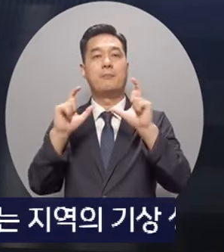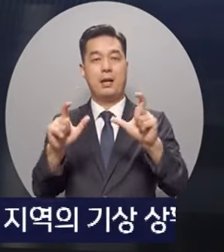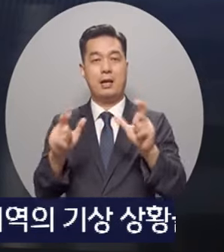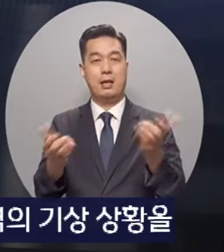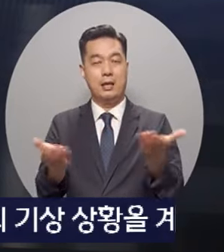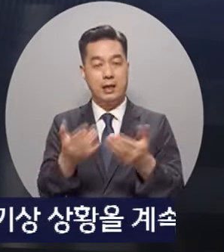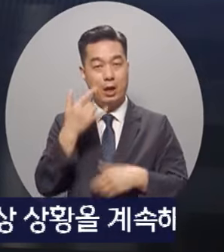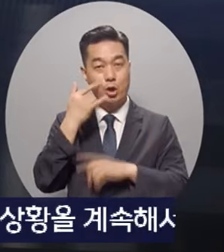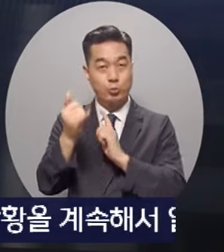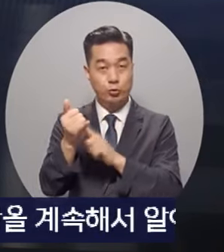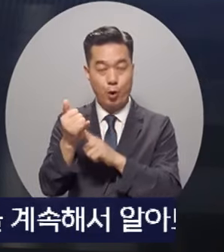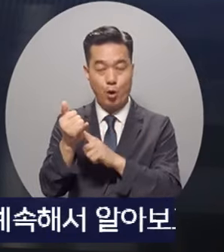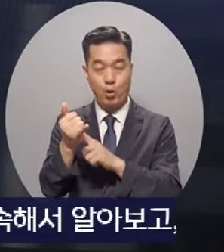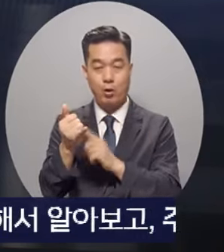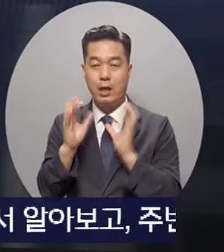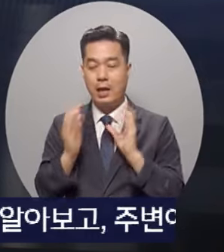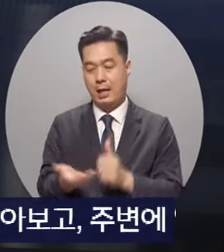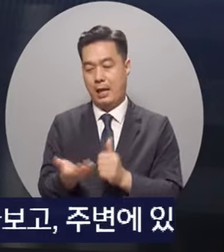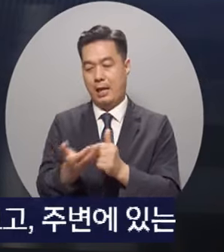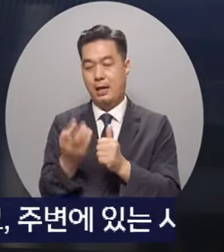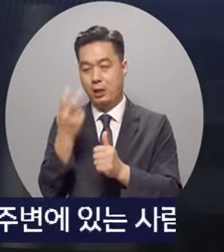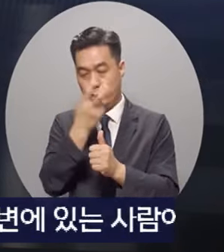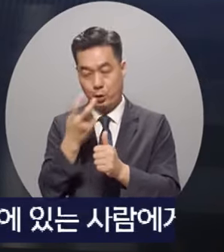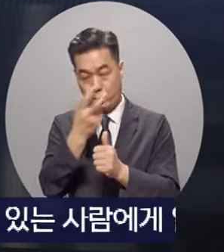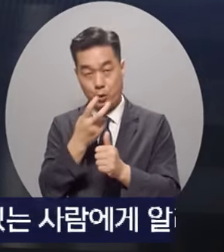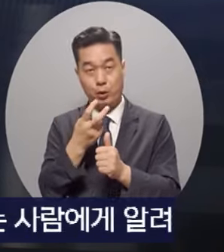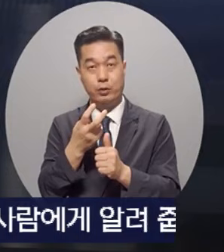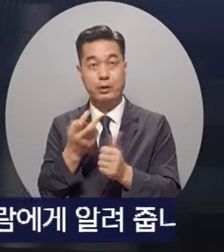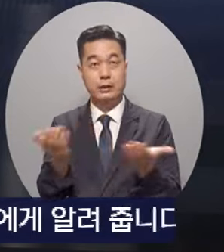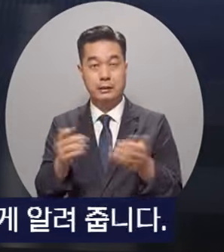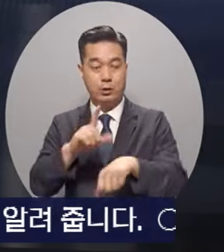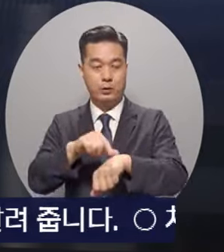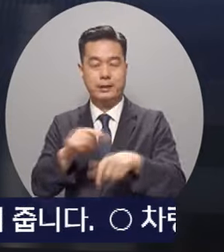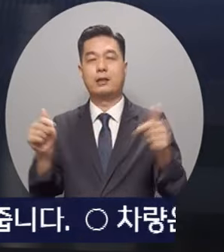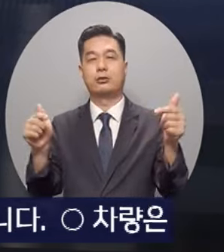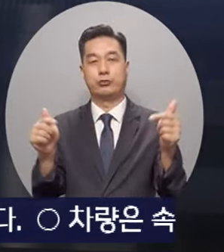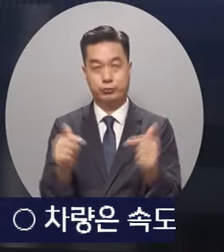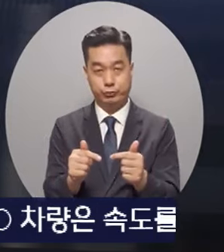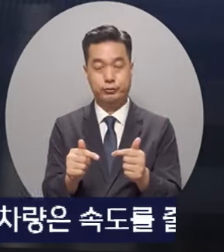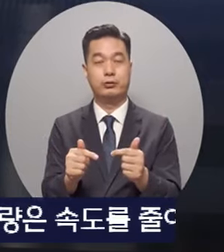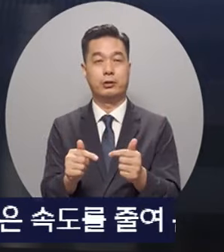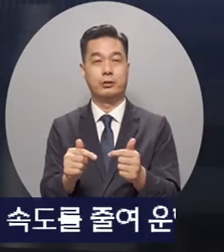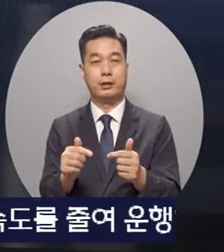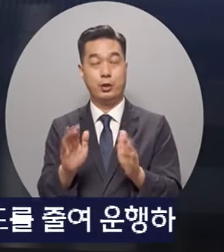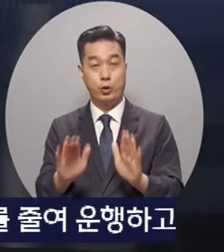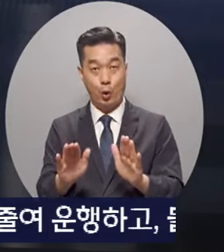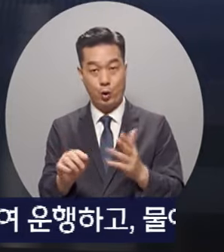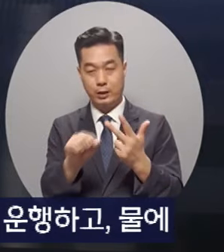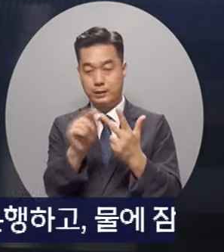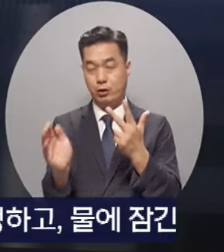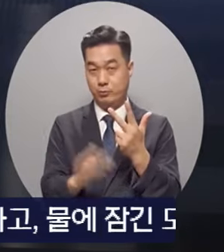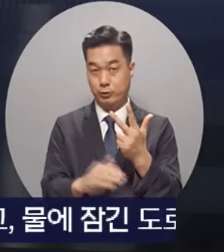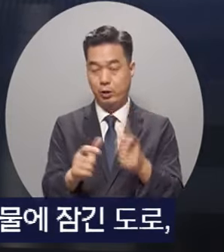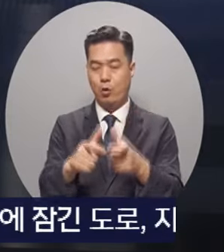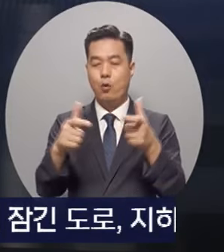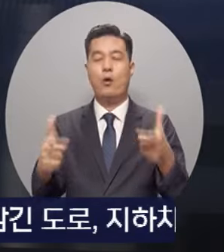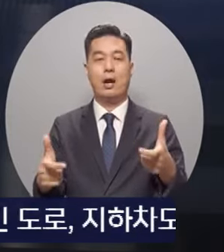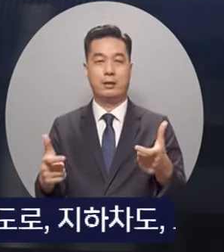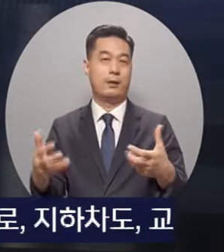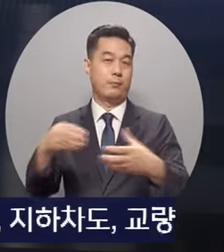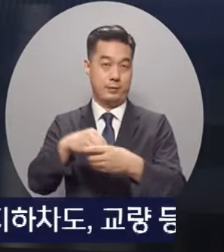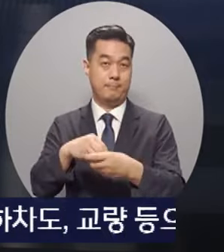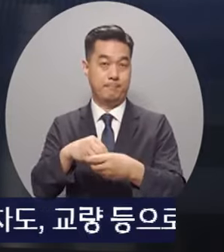부모의 육아를 돕기 위해 육아기 근로시간 단축 제도도 이달 초부터 확대 시행에 들어갔습니다. 육아를